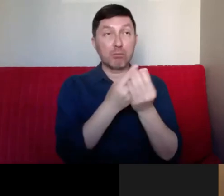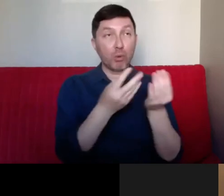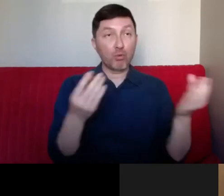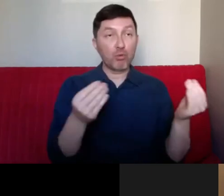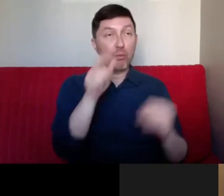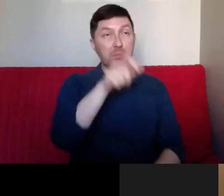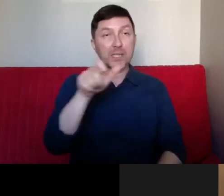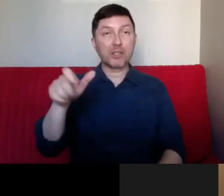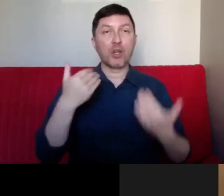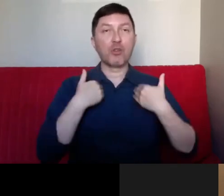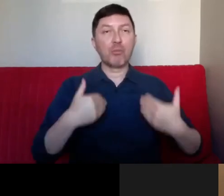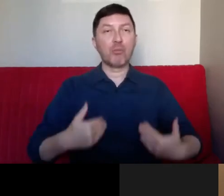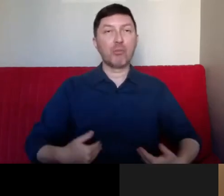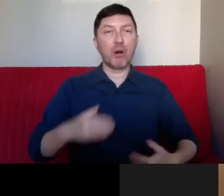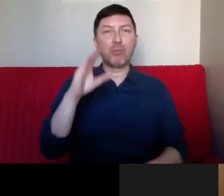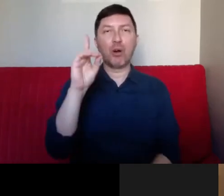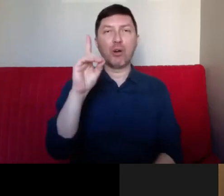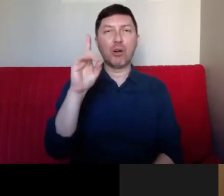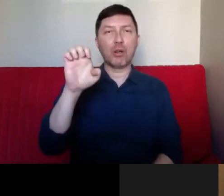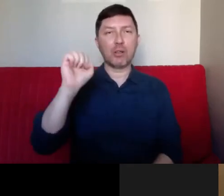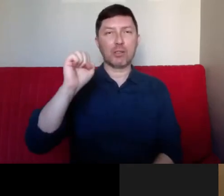du consortium DESC pour leur